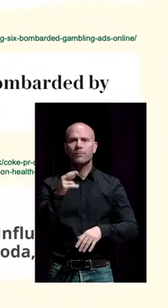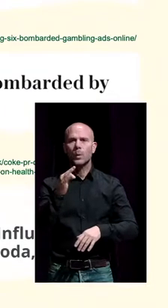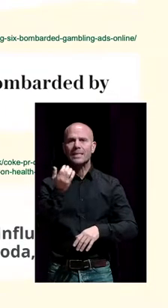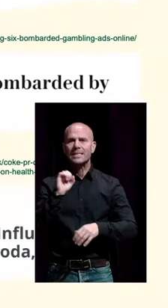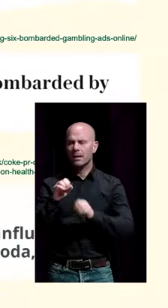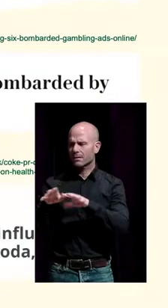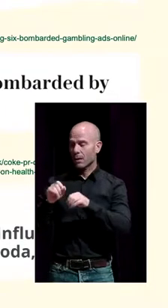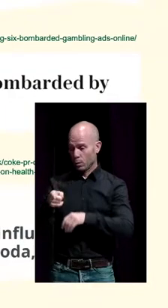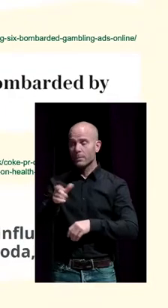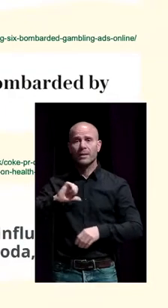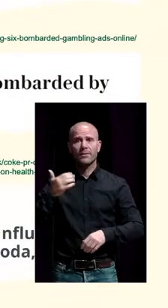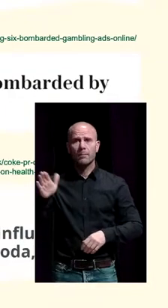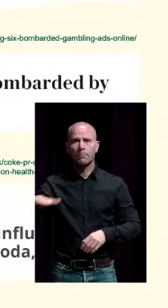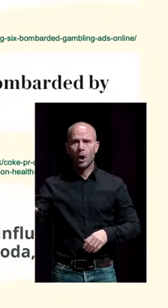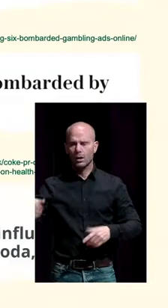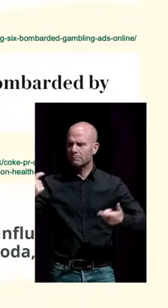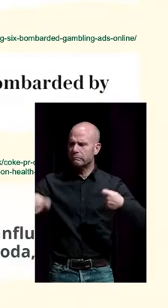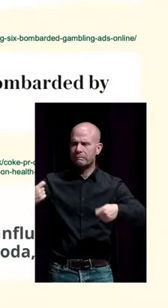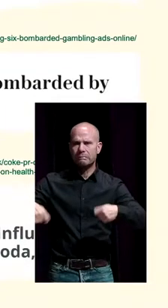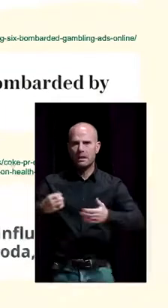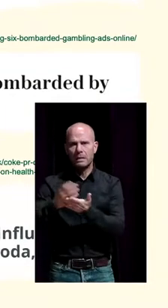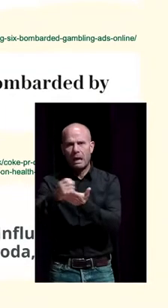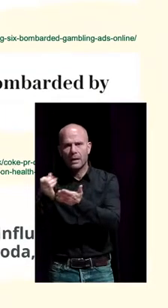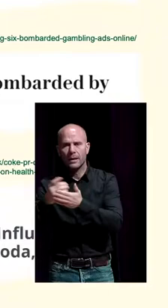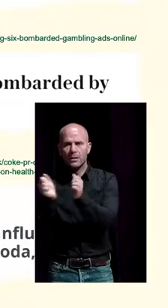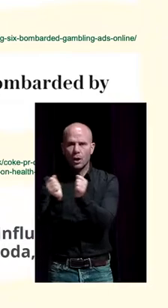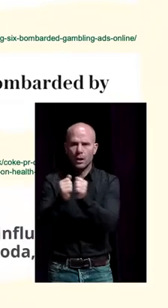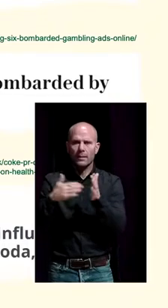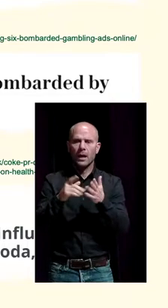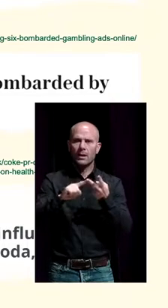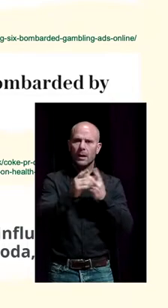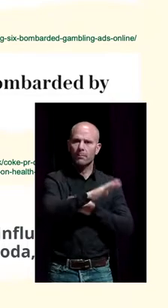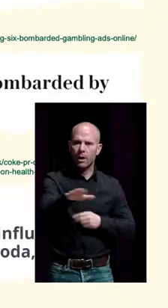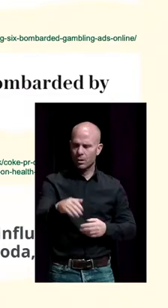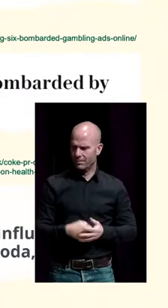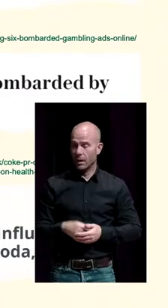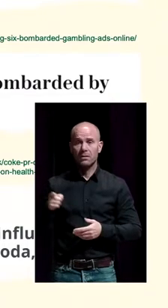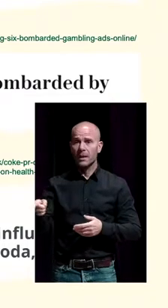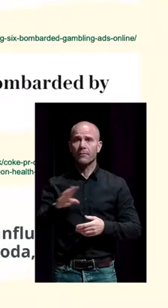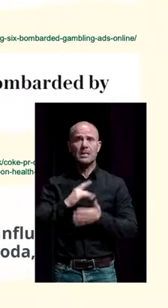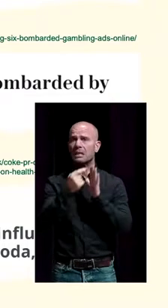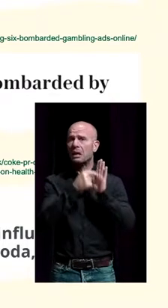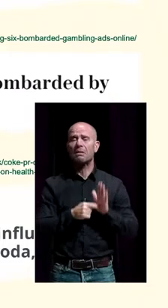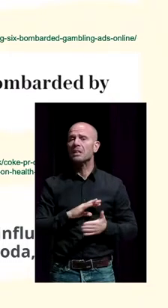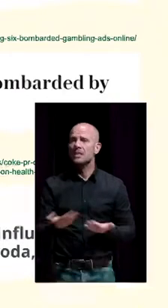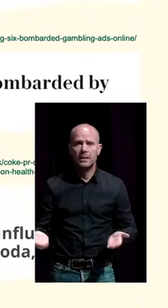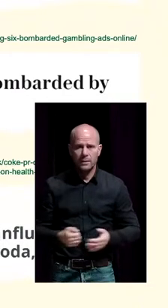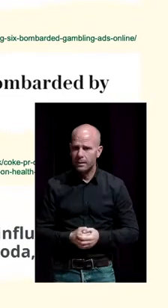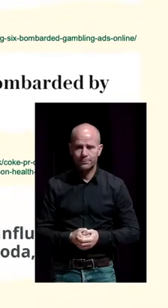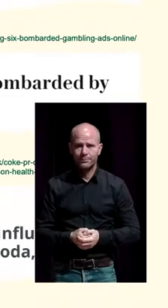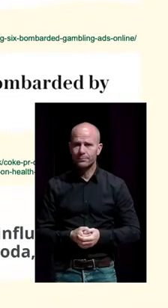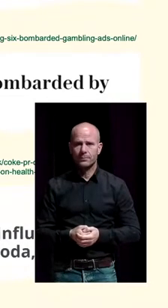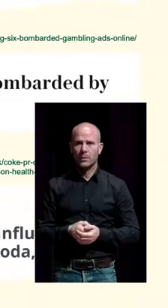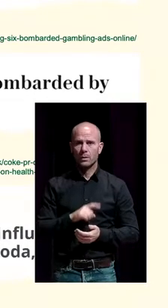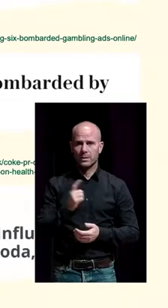är barn själva som marknadsför och säljer grejer till andra barn. Det är ju helt oreglerat. Och sen hänger ju barn